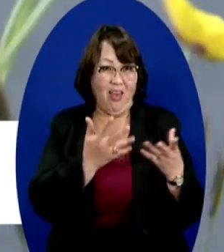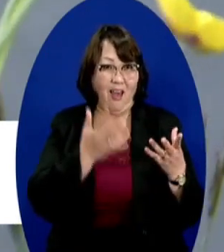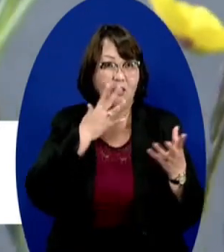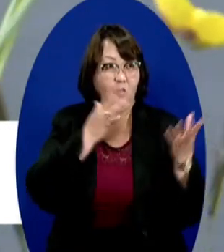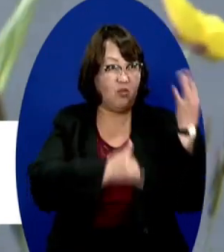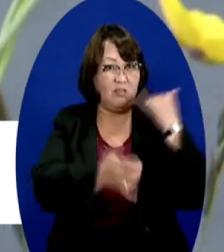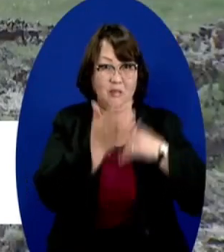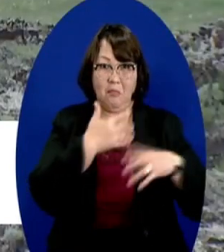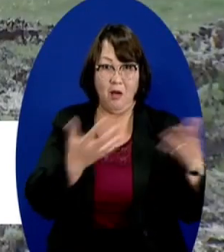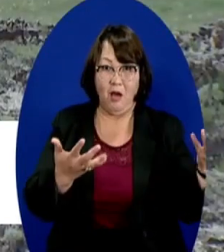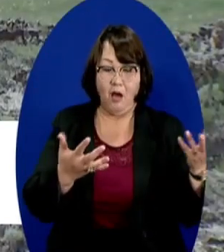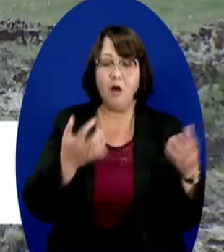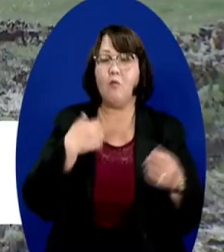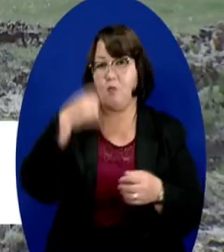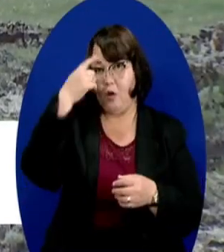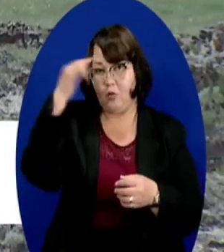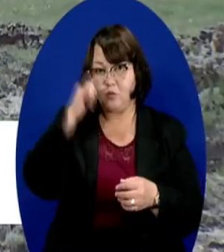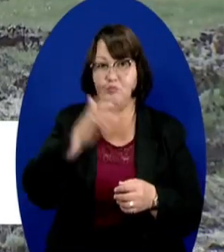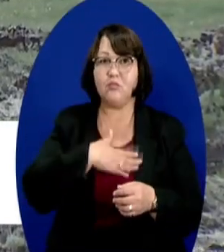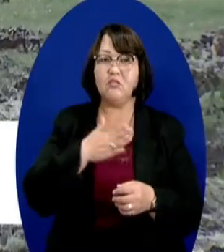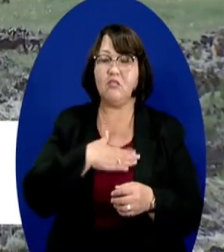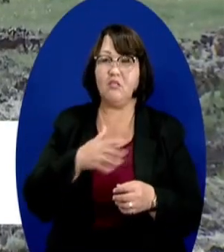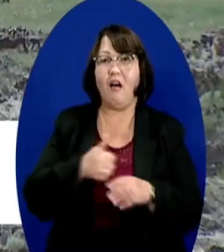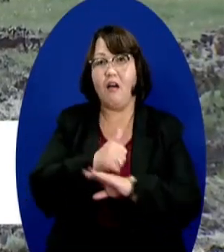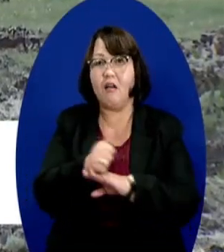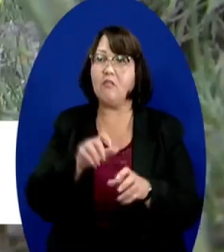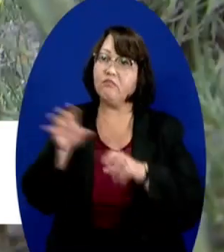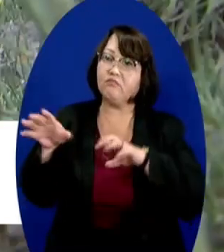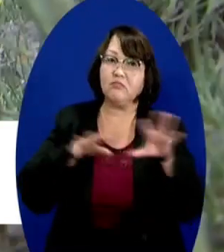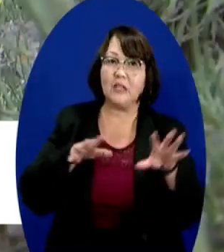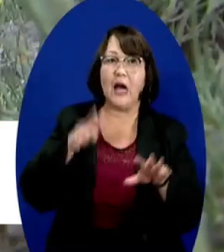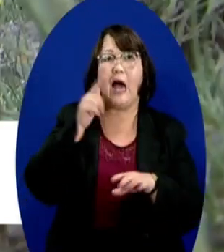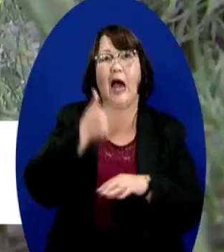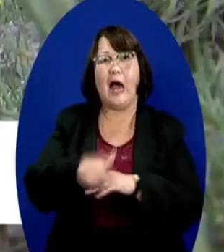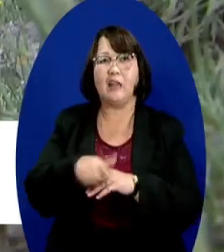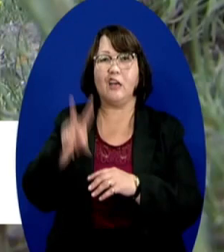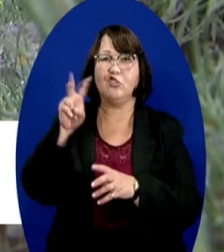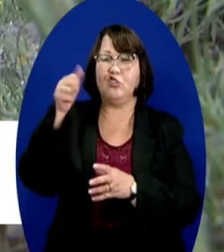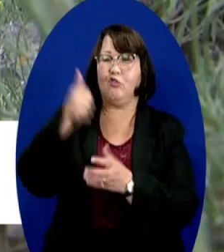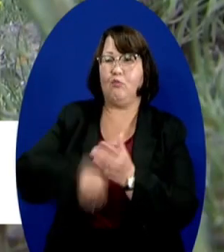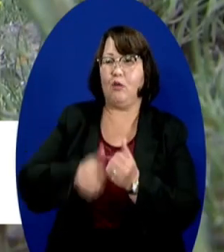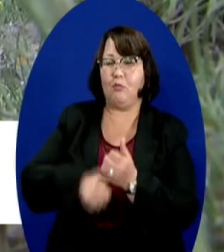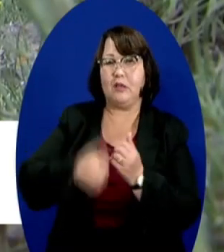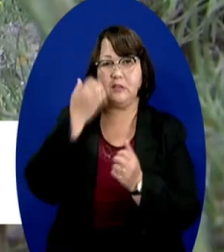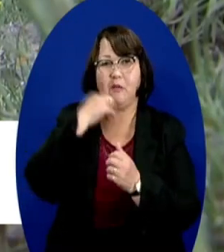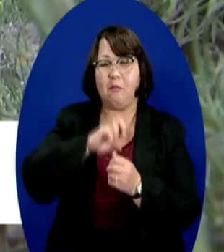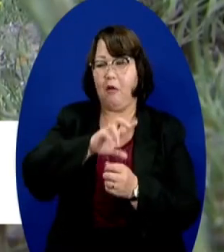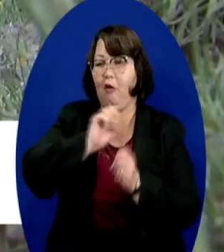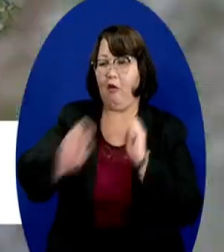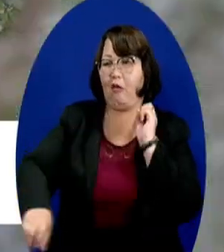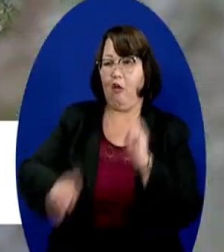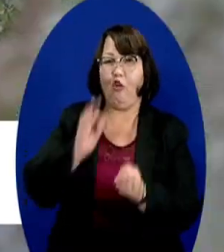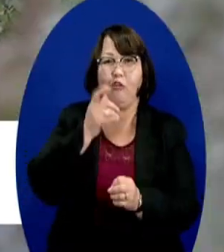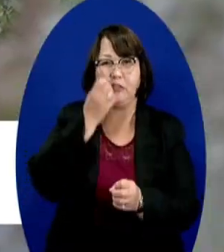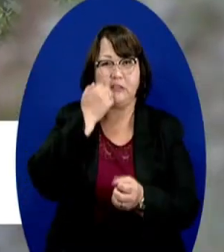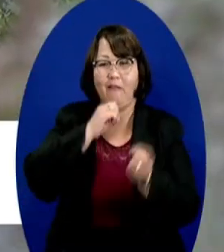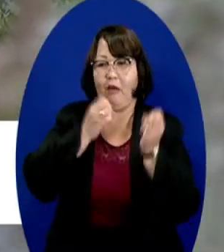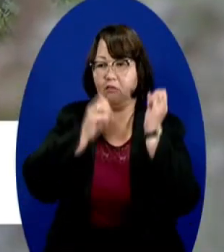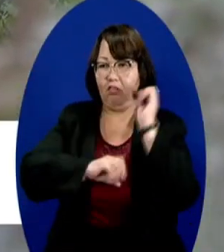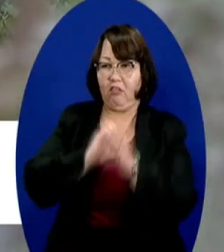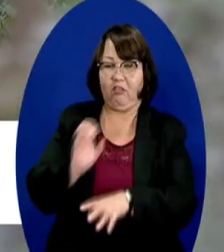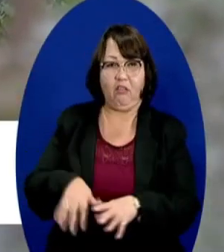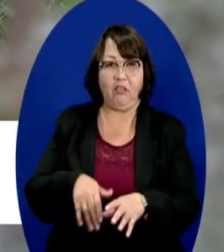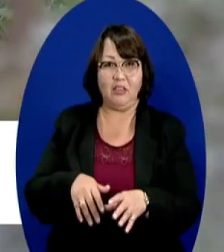орчинд үзүүлэх аялагчдын сөрөг нөлөө ихснэ. Байгаль бий засдаг хогоо дуртай газар хайдаг ухамсарг үйлдэл эргээд дараа дараагийн